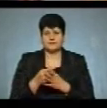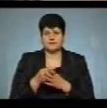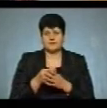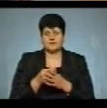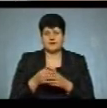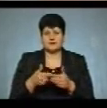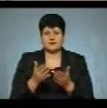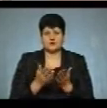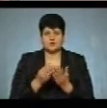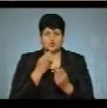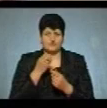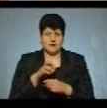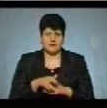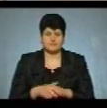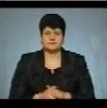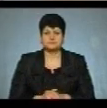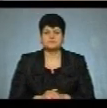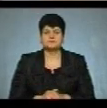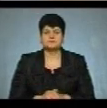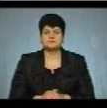тарілочку харчування.